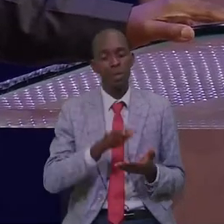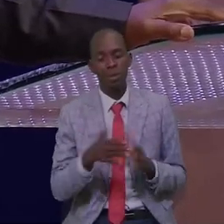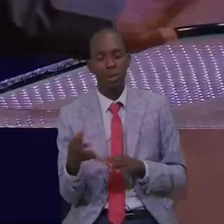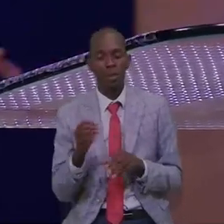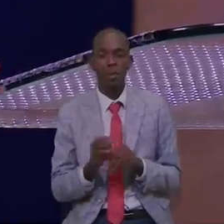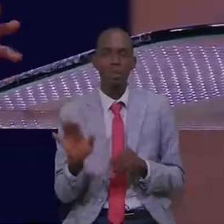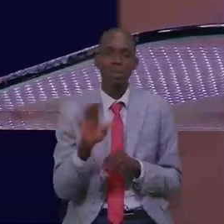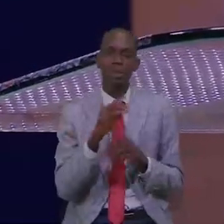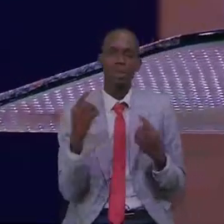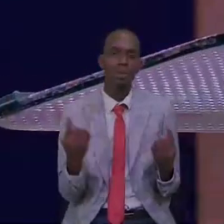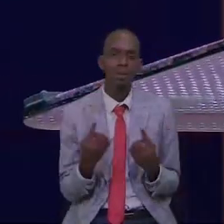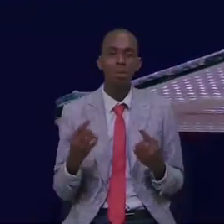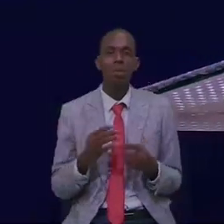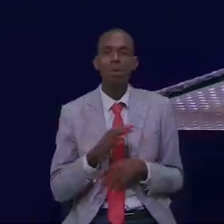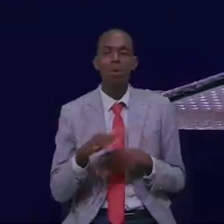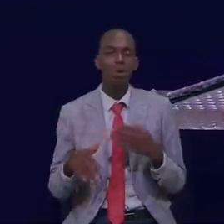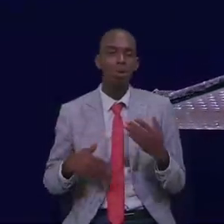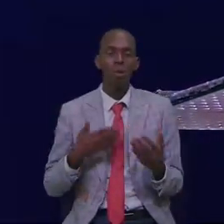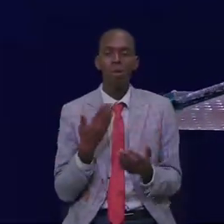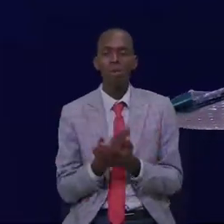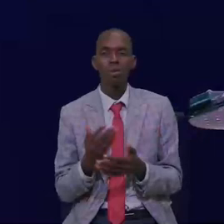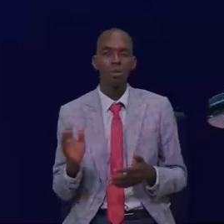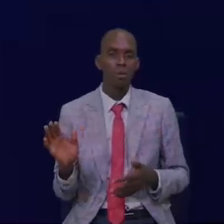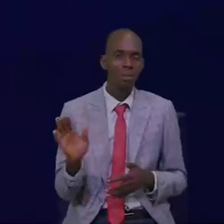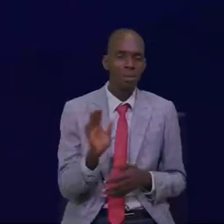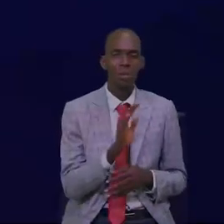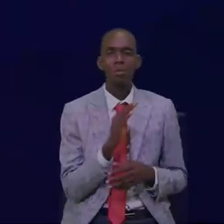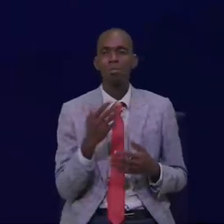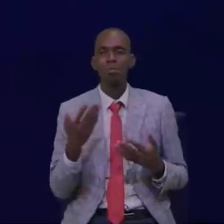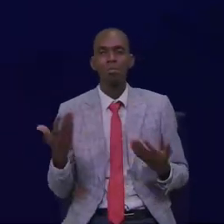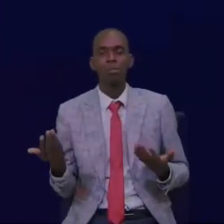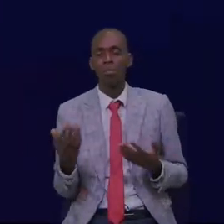péché. Et tout leur courage, toute